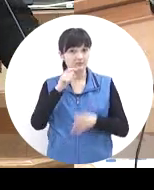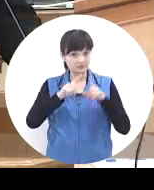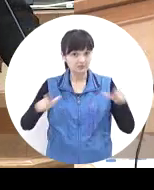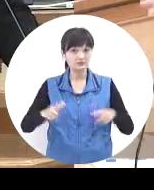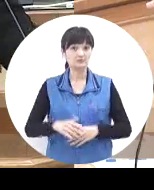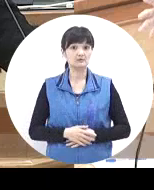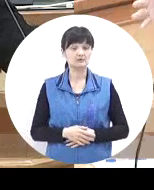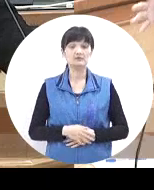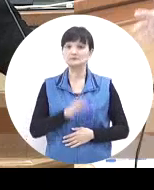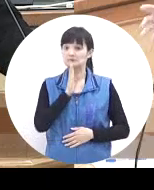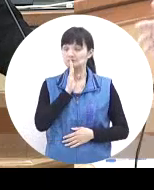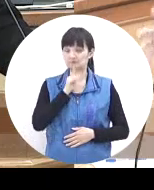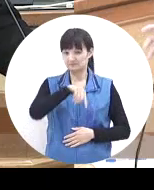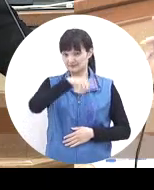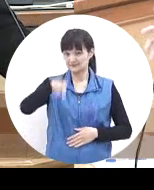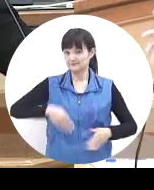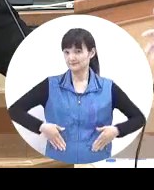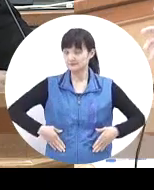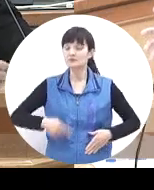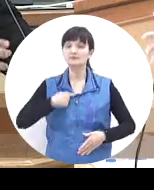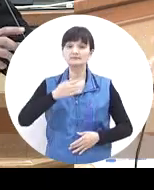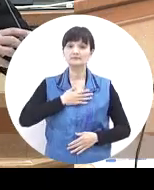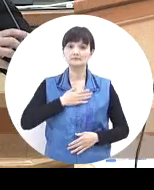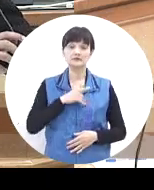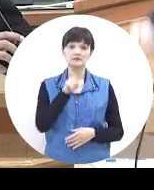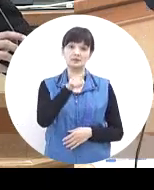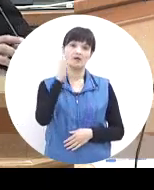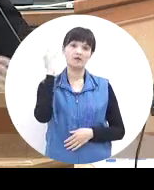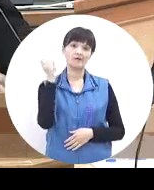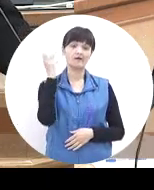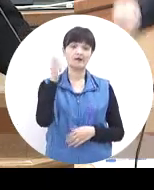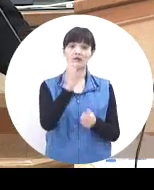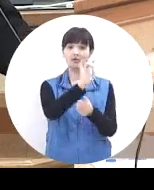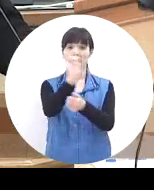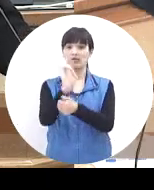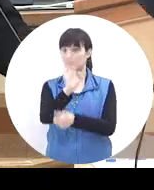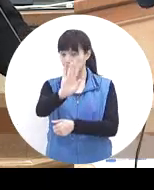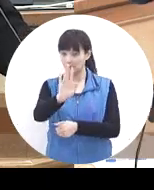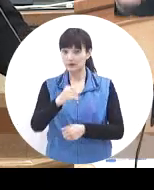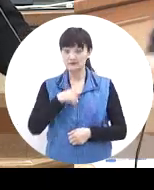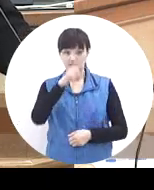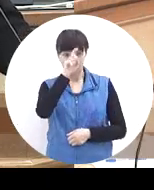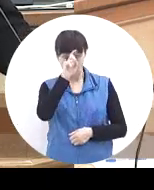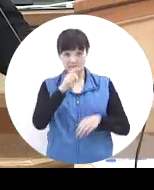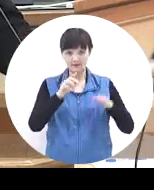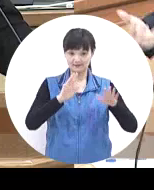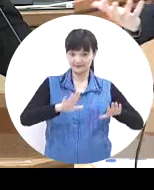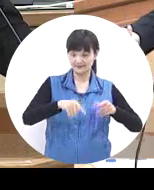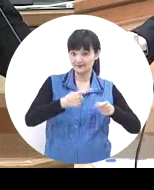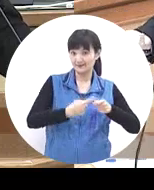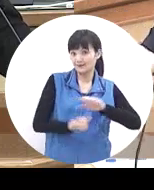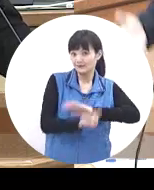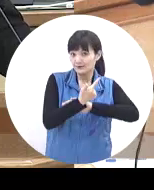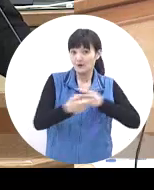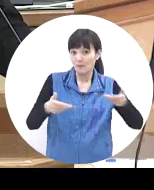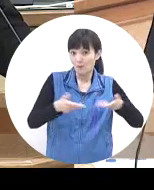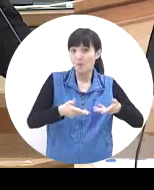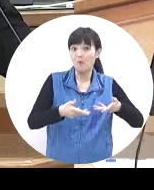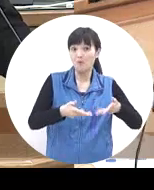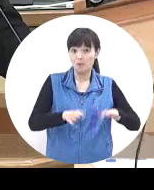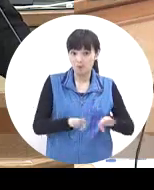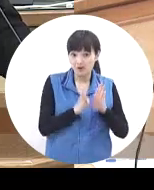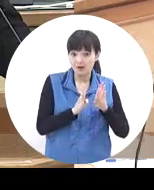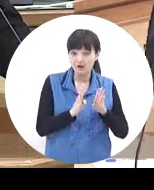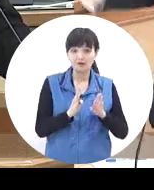嗯、但是不要一片再骗，因为你告诉大家说渴望今年动工又渴望明年动工，这是不可能的事情啊，你等